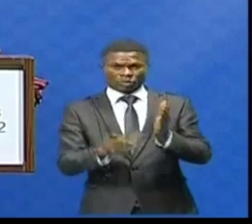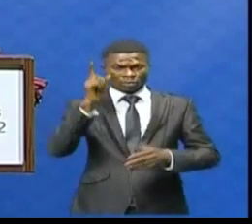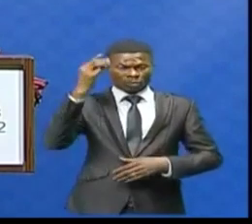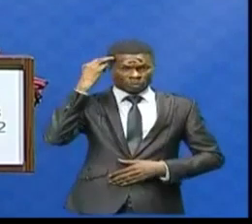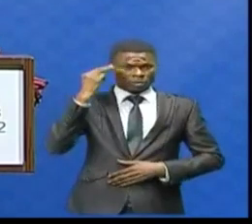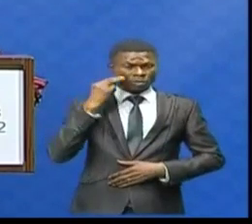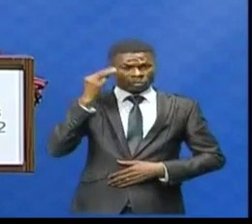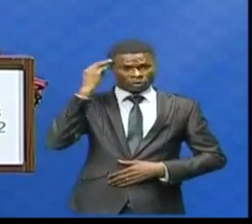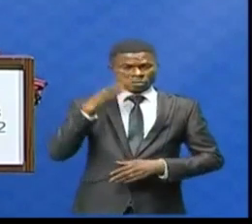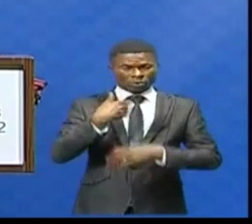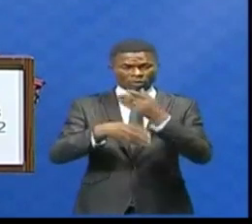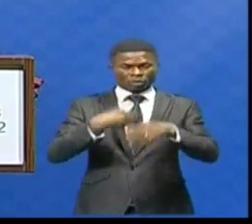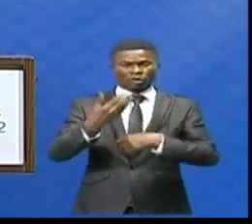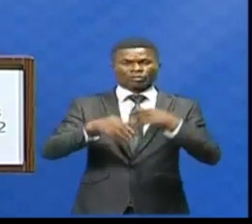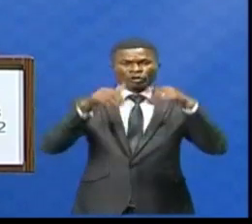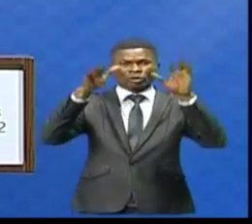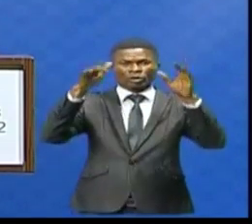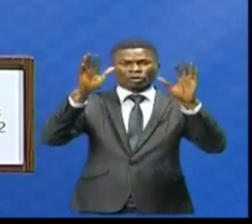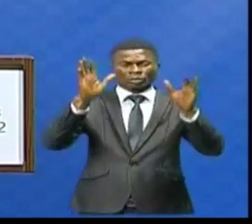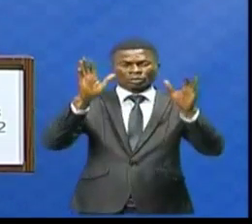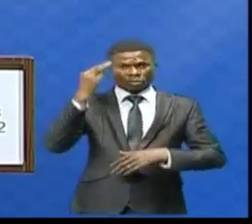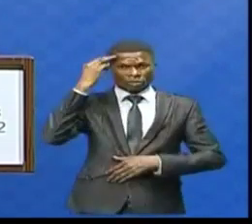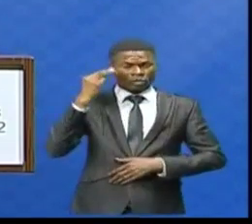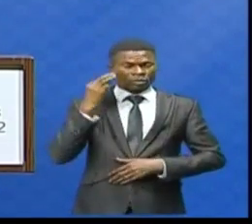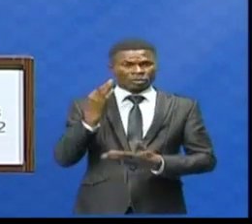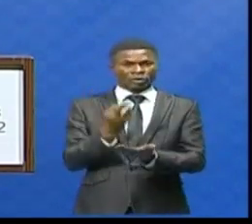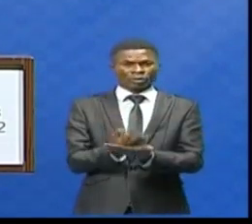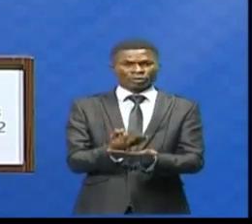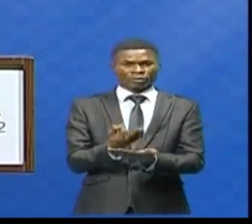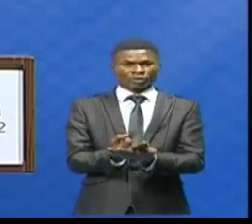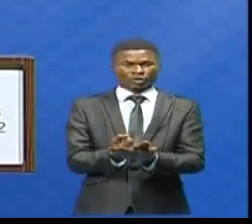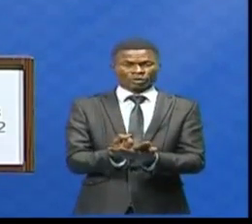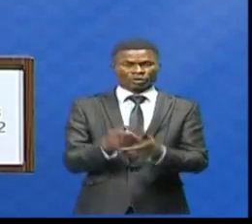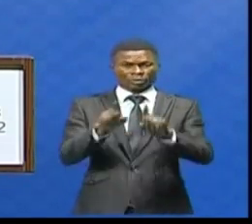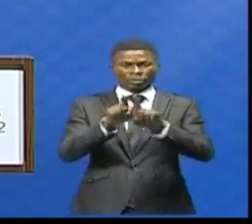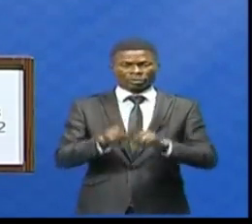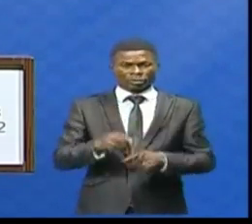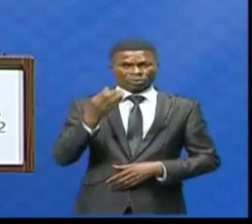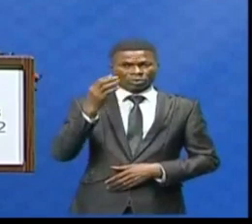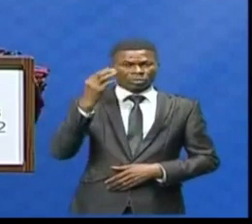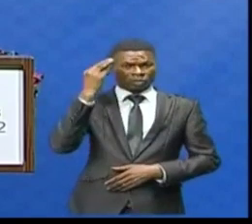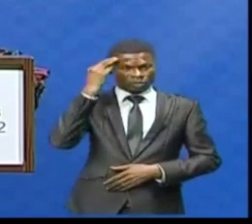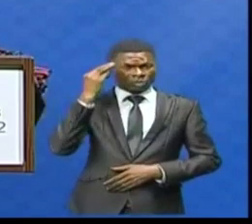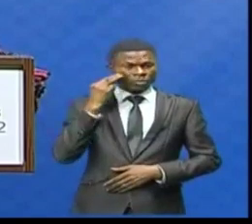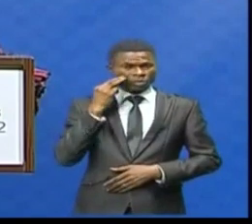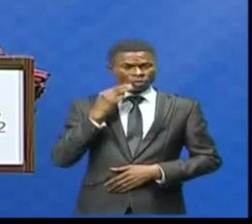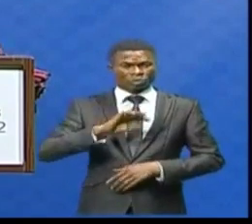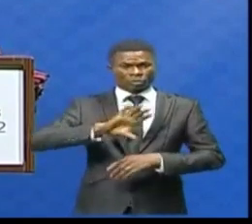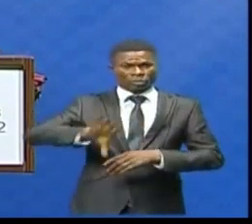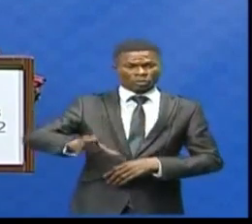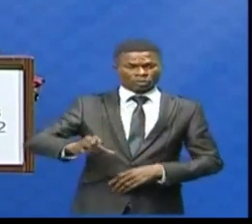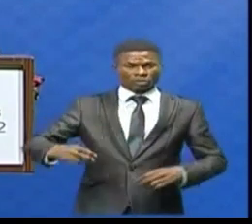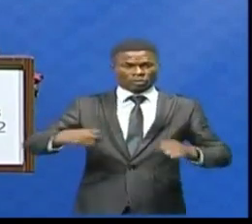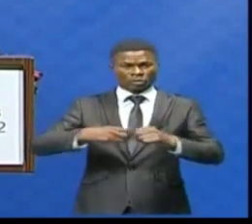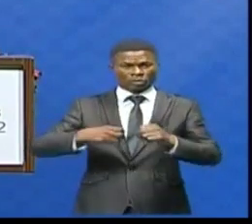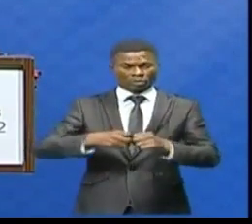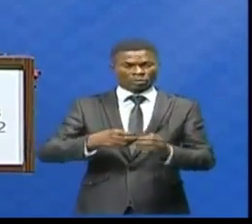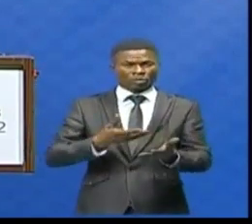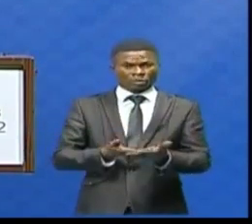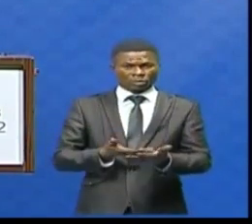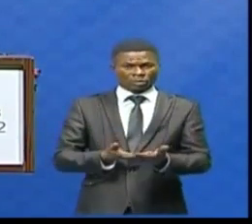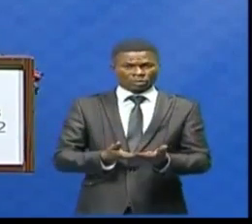ministre des Affaires étrangères les ministres des Finances les ministres des ressources est hydrauliques et l'électricité